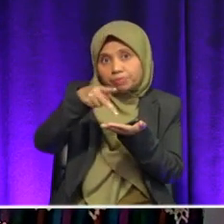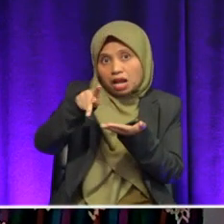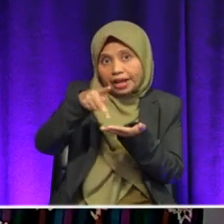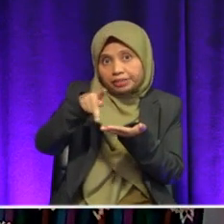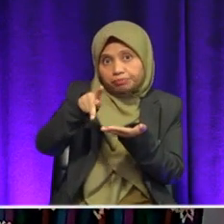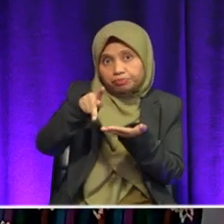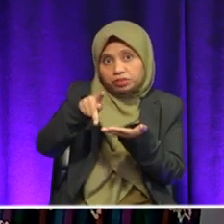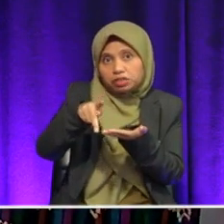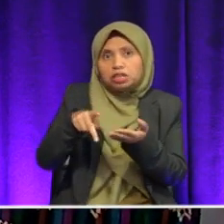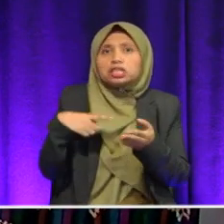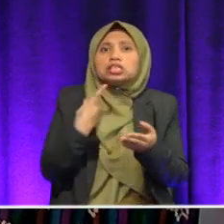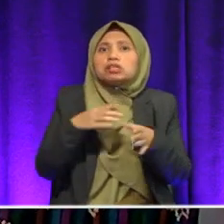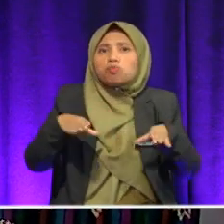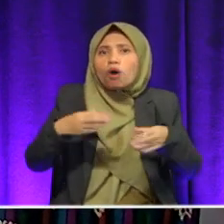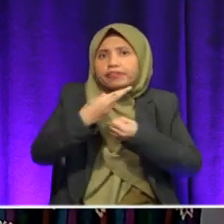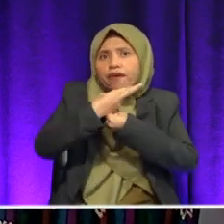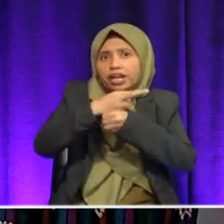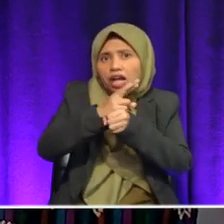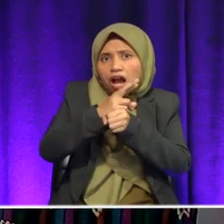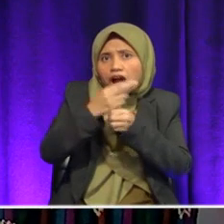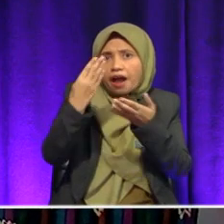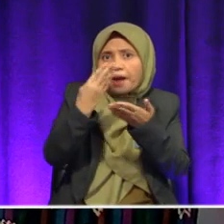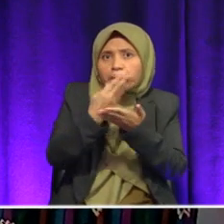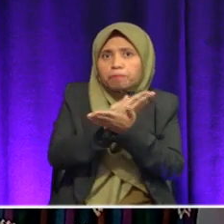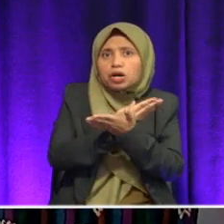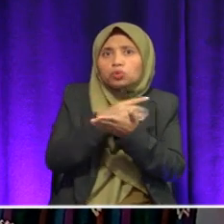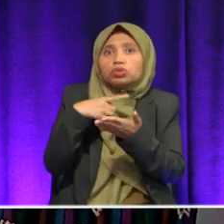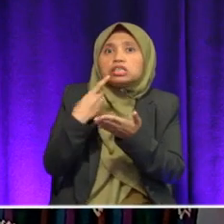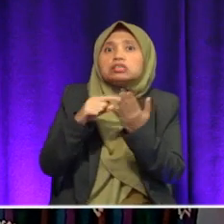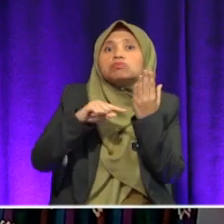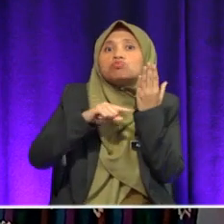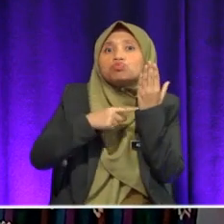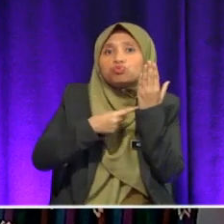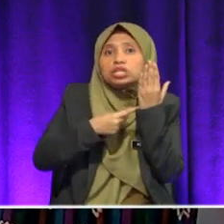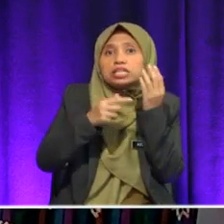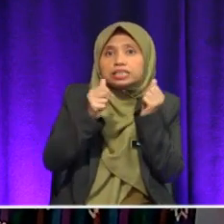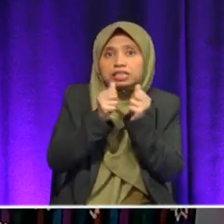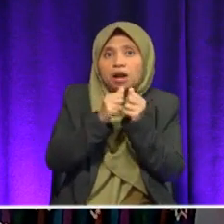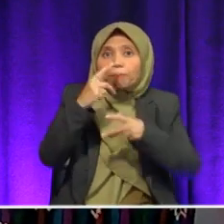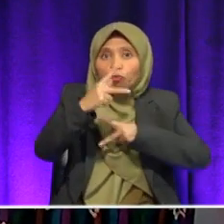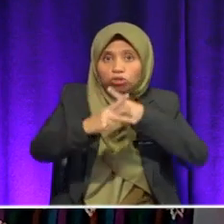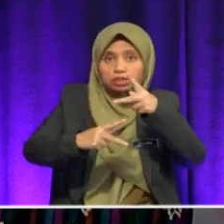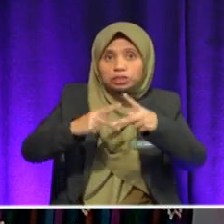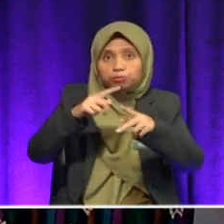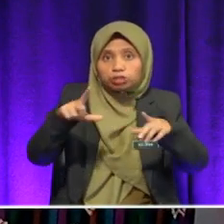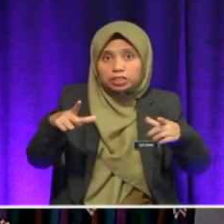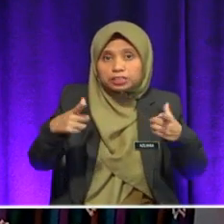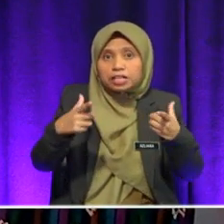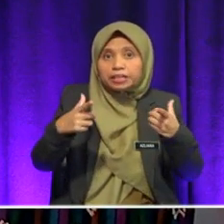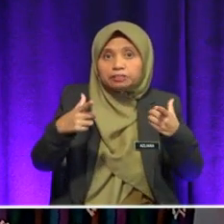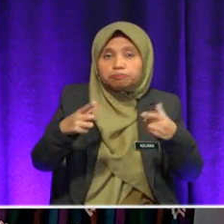makanya kita punya rekaan fashion barulah kita boleh memulihkan dengan proses-proses lain dalam